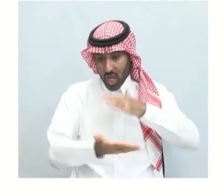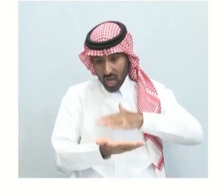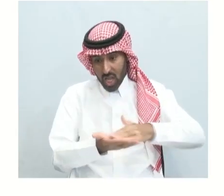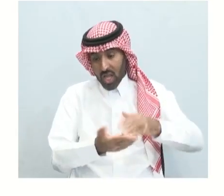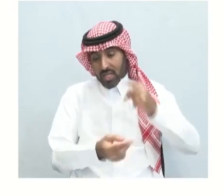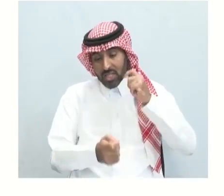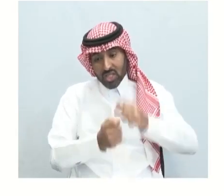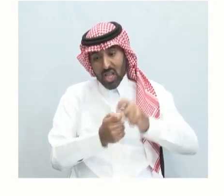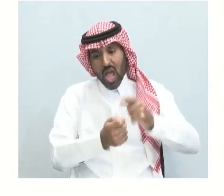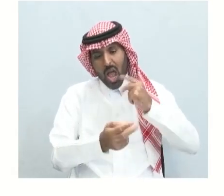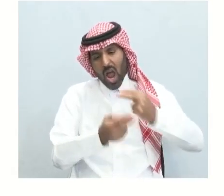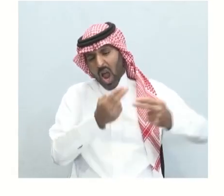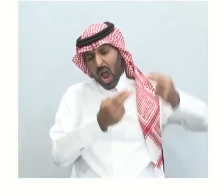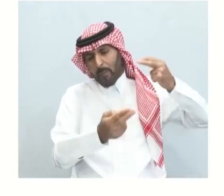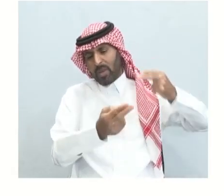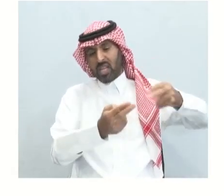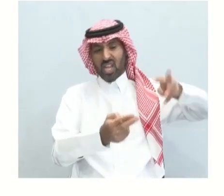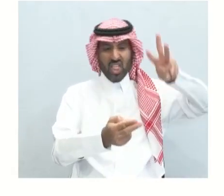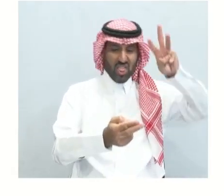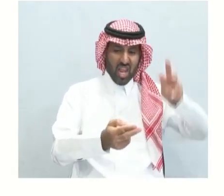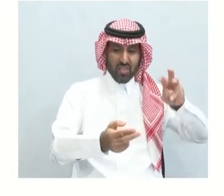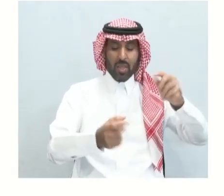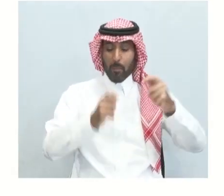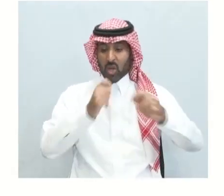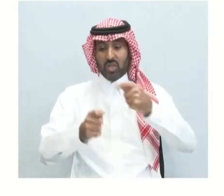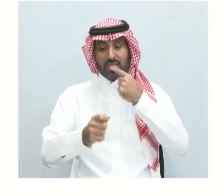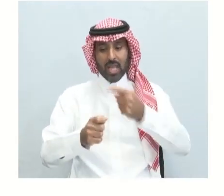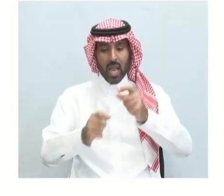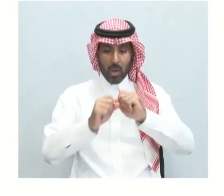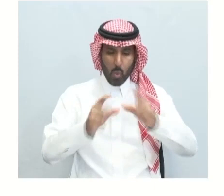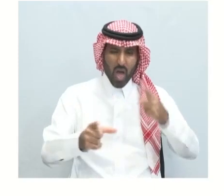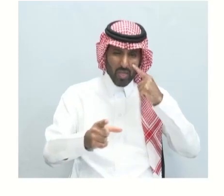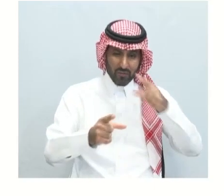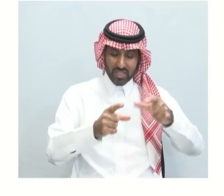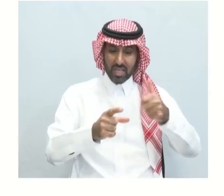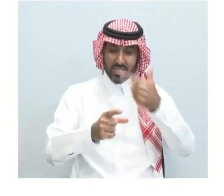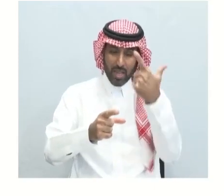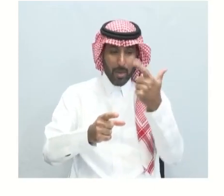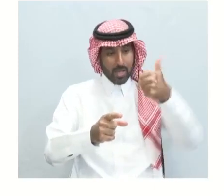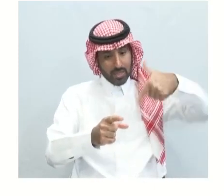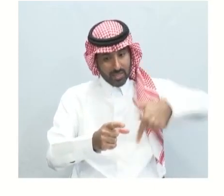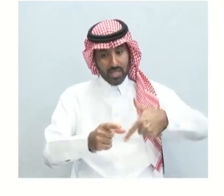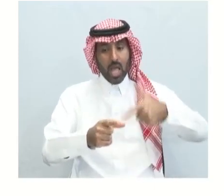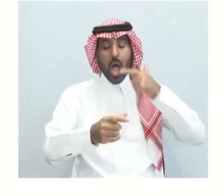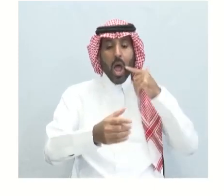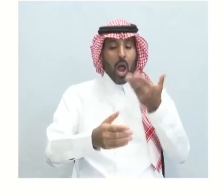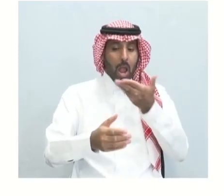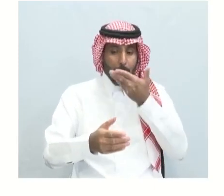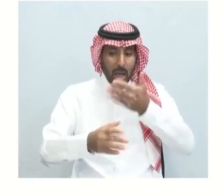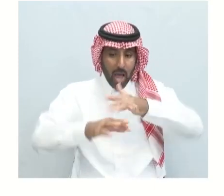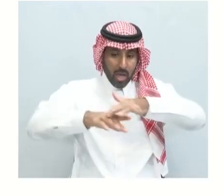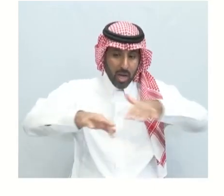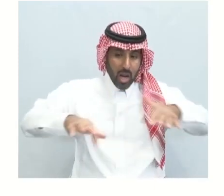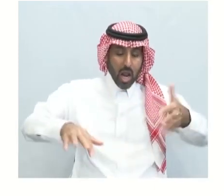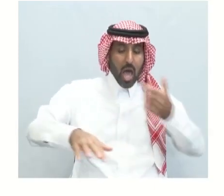قبل 30 مليون سنه كما هو واضح معنا في الشكل 76 البحر الاحمر ويتضح على